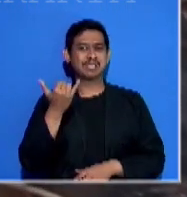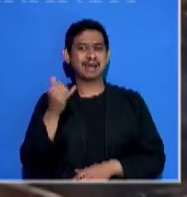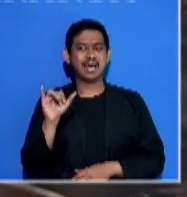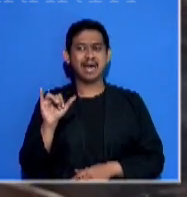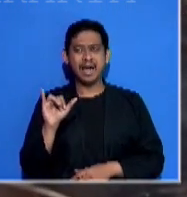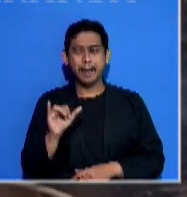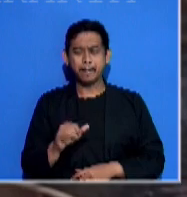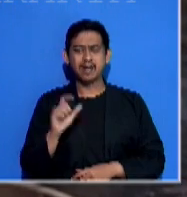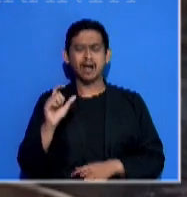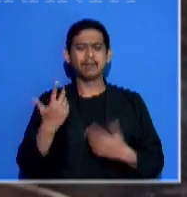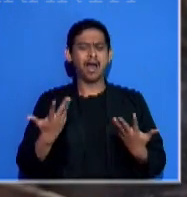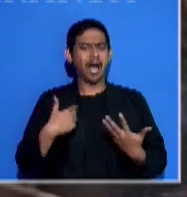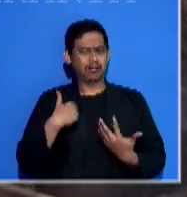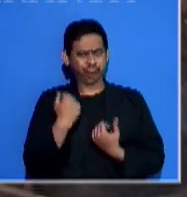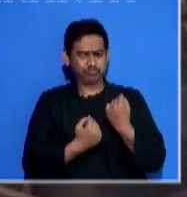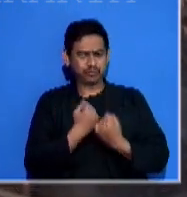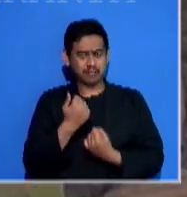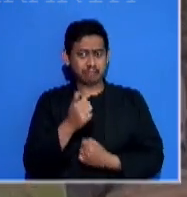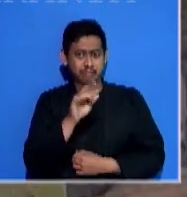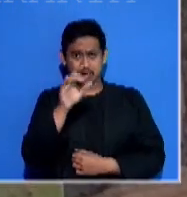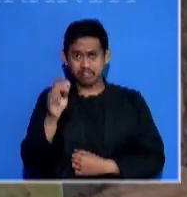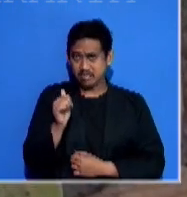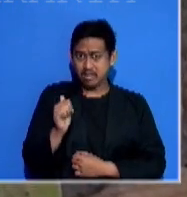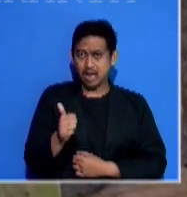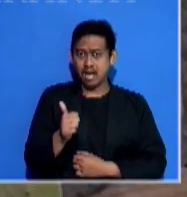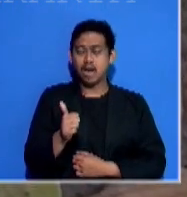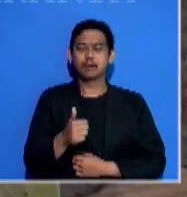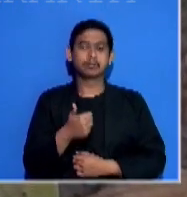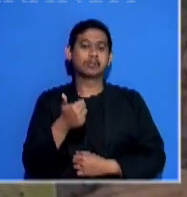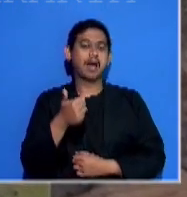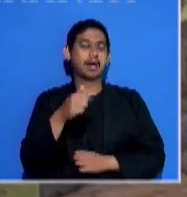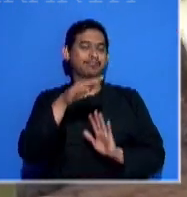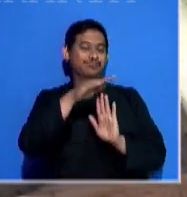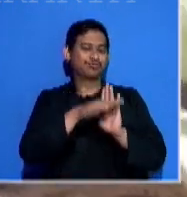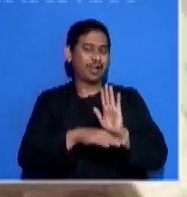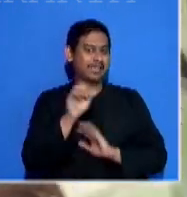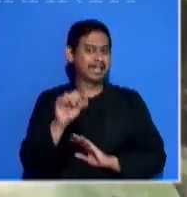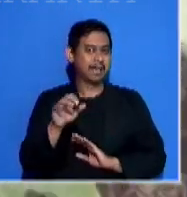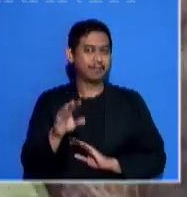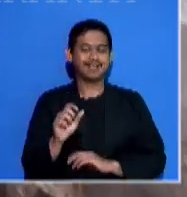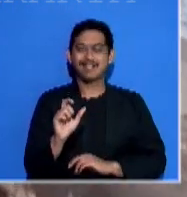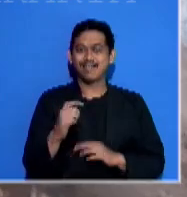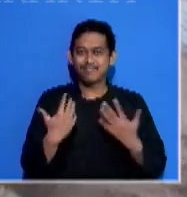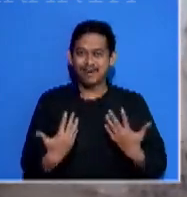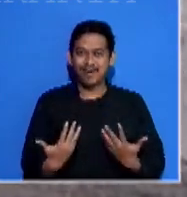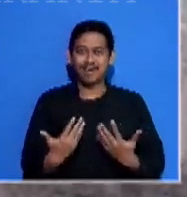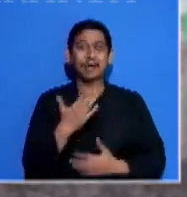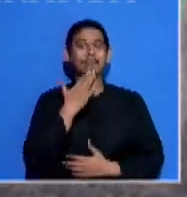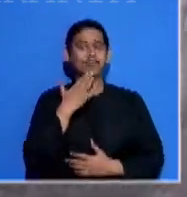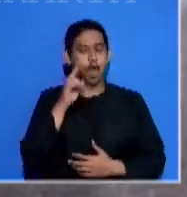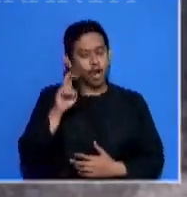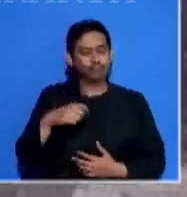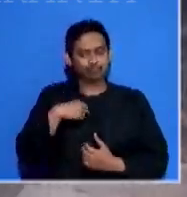cara dipun tindakaken kangge ngirangi gunggunging uwuh saking baligriya. Salah setunggalipun cara ingkang limrah dipun tindakaken inggih